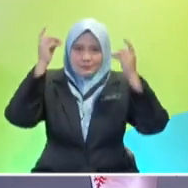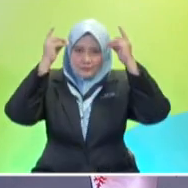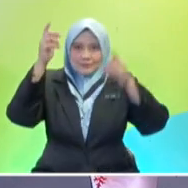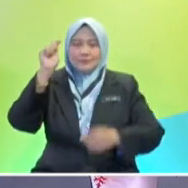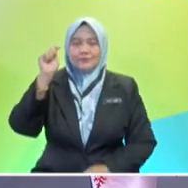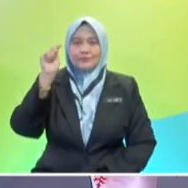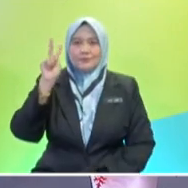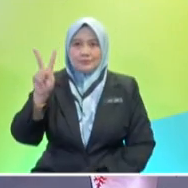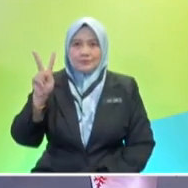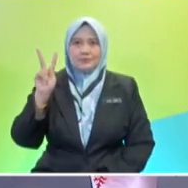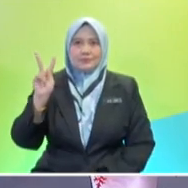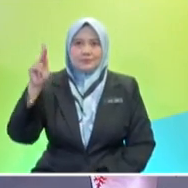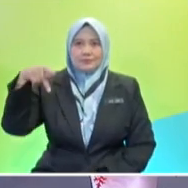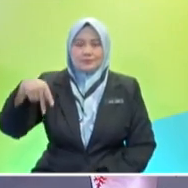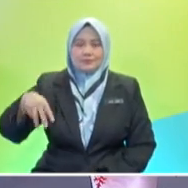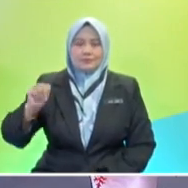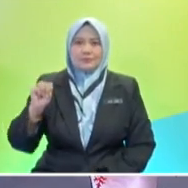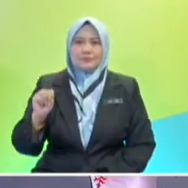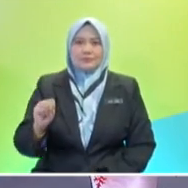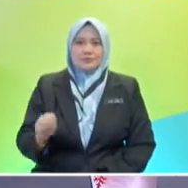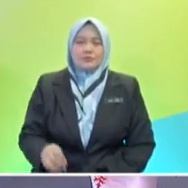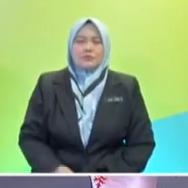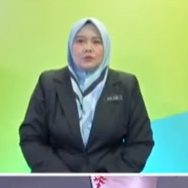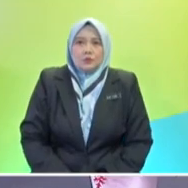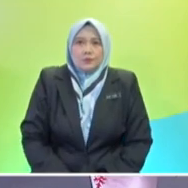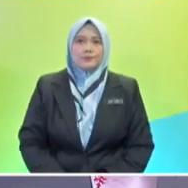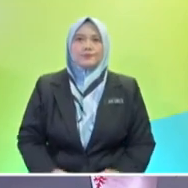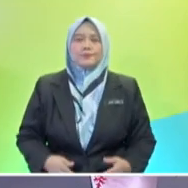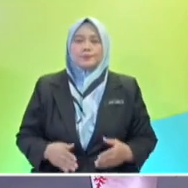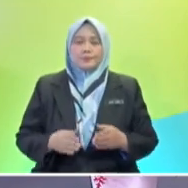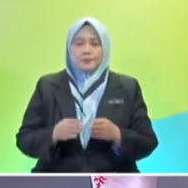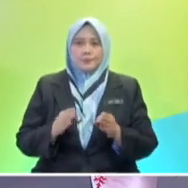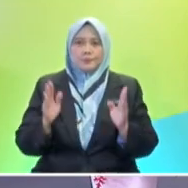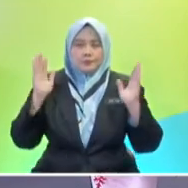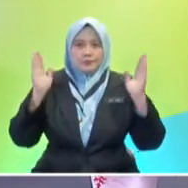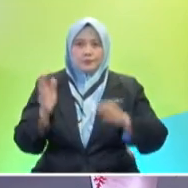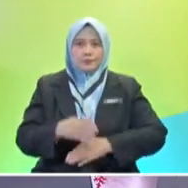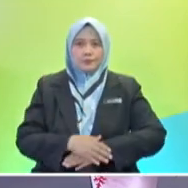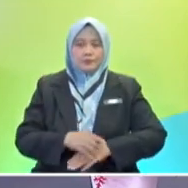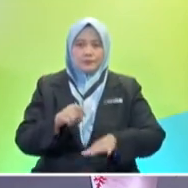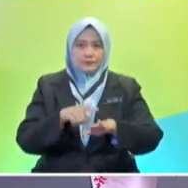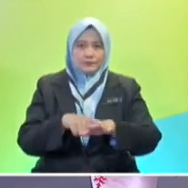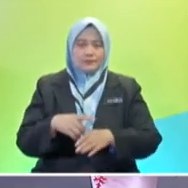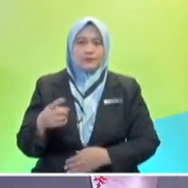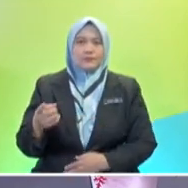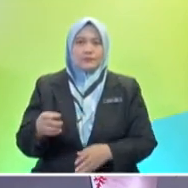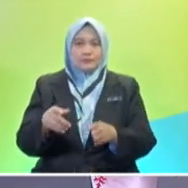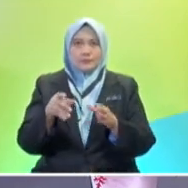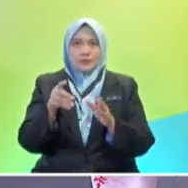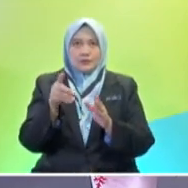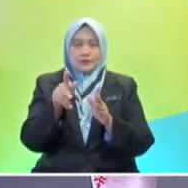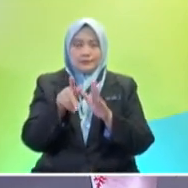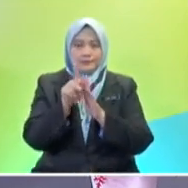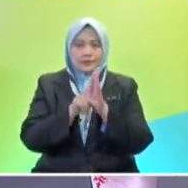KPM bagi mata pelajaran literasi bahasa Melayu topik tahun 1 keselamatan di dapur. Sebelum kita teruskan kelas